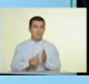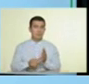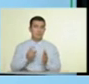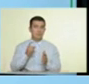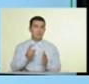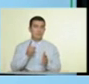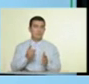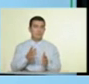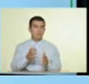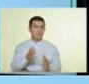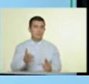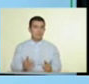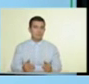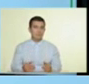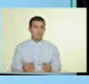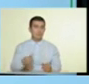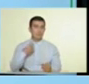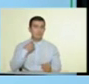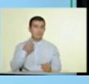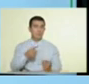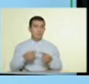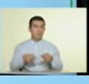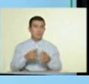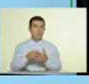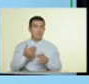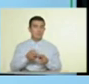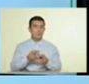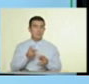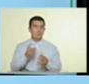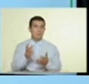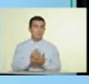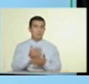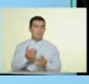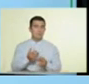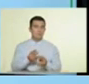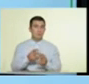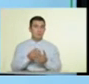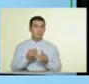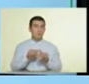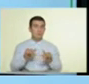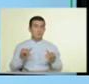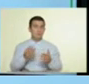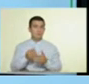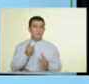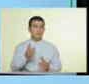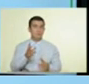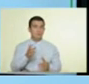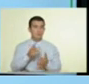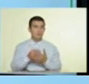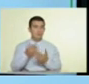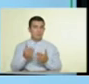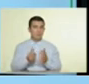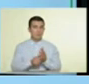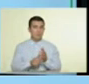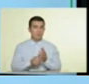barobar 1500. Noma'lum ko'paytuvchi x ni topishimiz kerak. Buning uchun ko'paytma 1500 ni